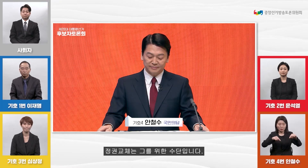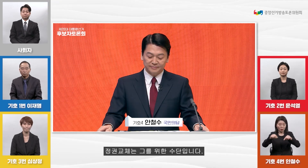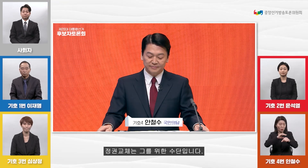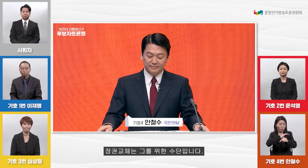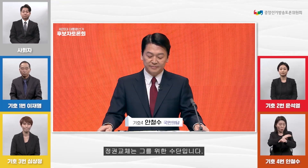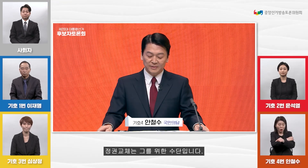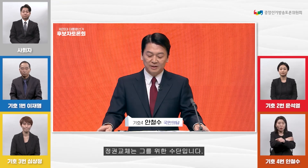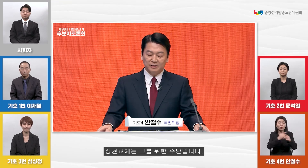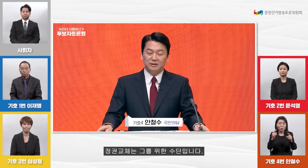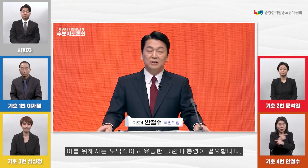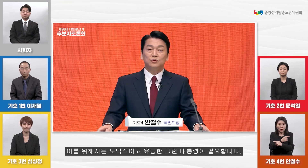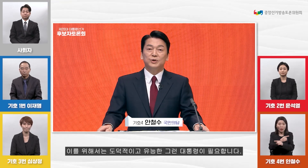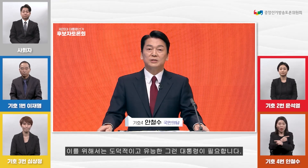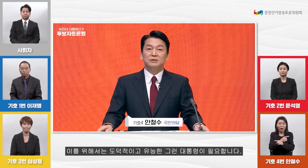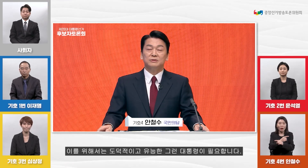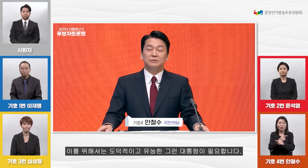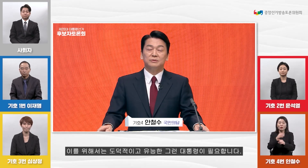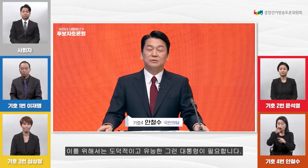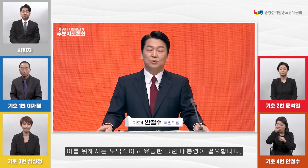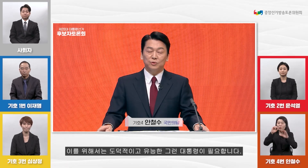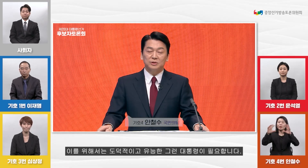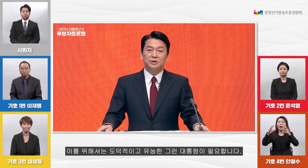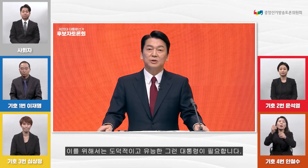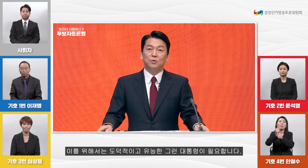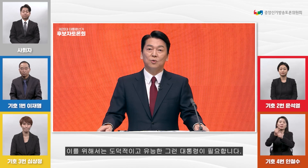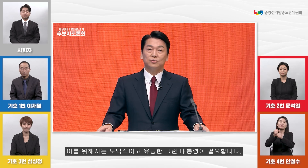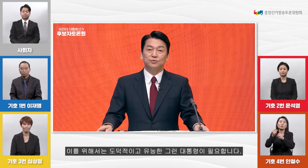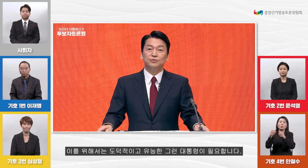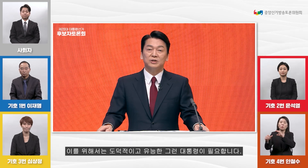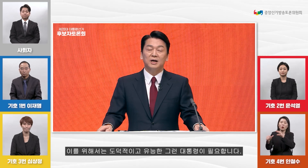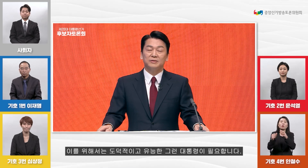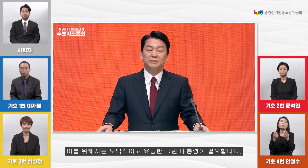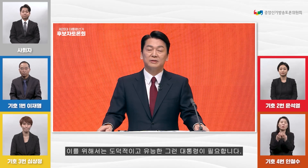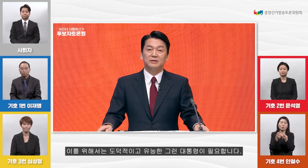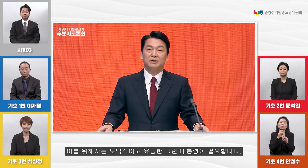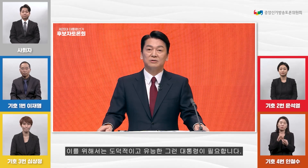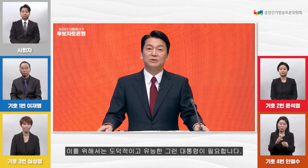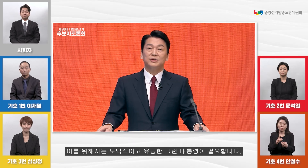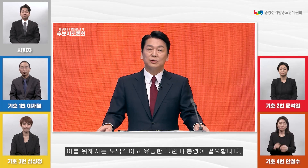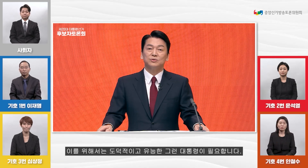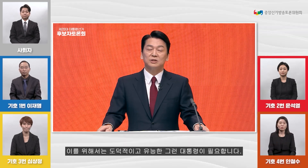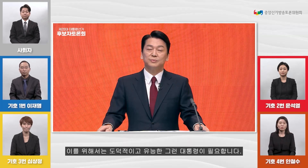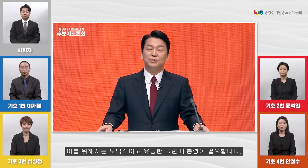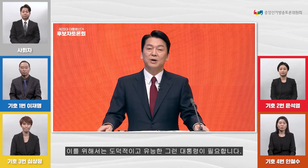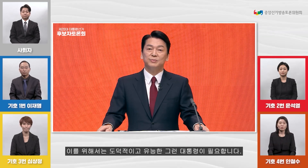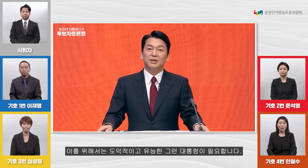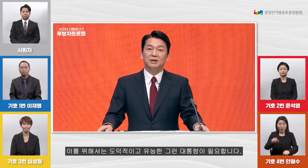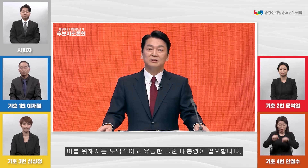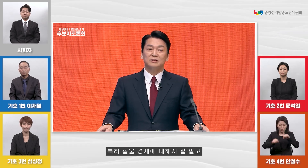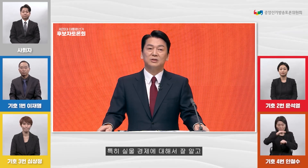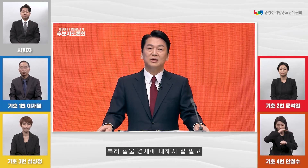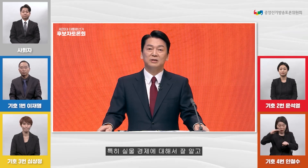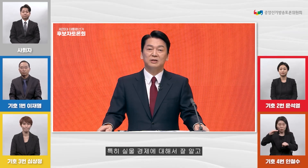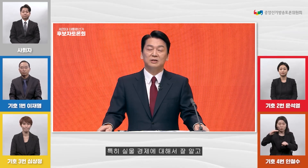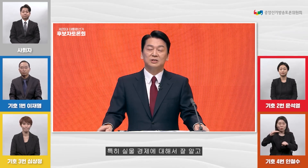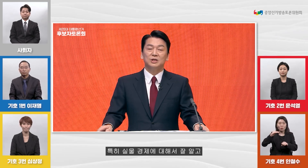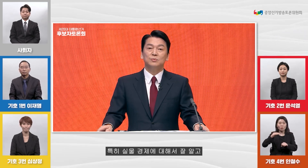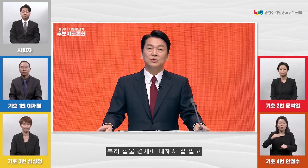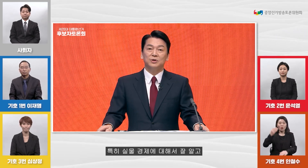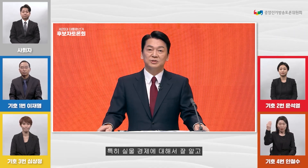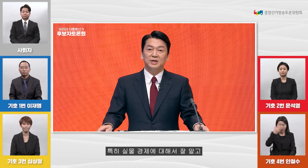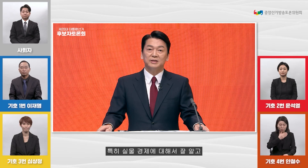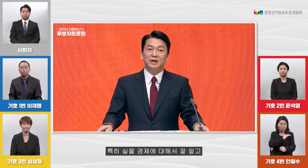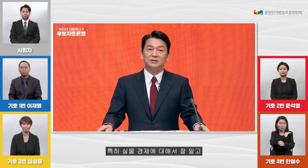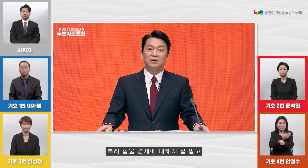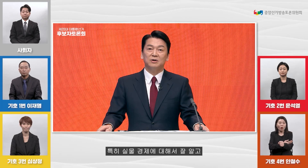수단입니다. 이를 위해서는 도덕적이고 유능한 그런 대통령이 필요합니다. 특히